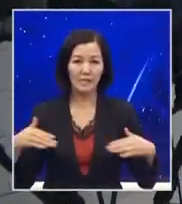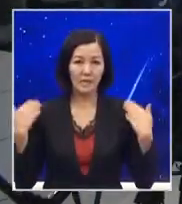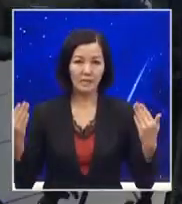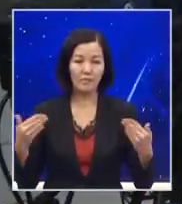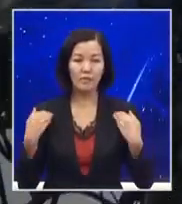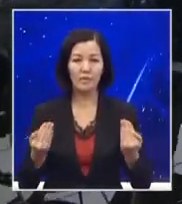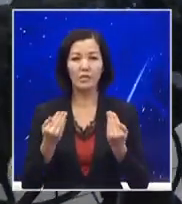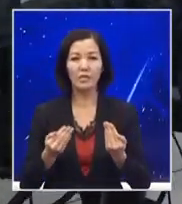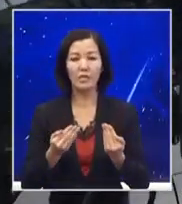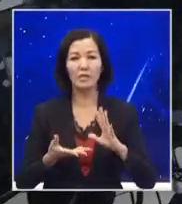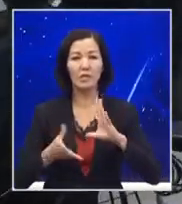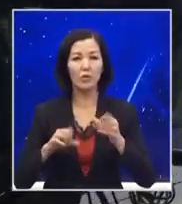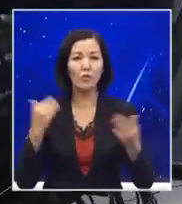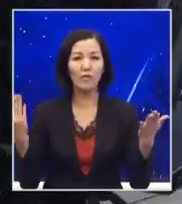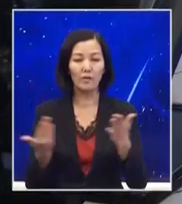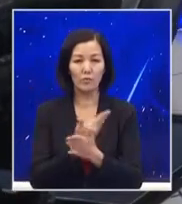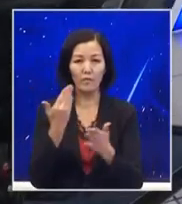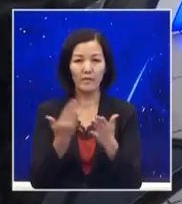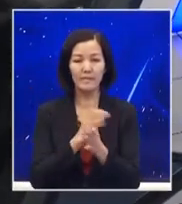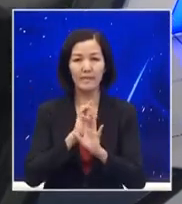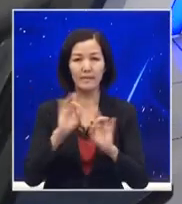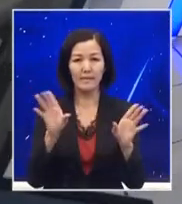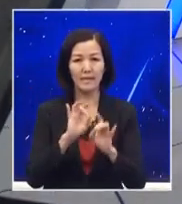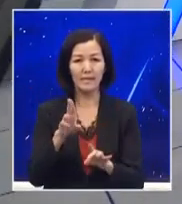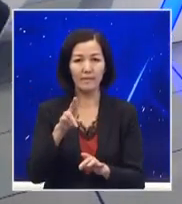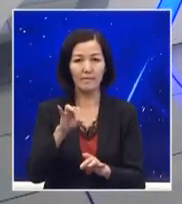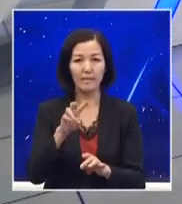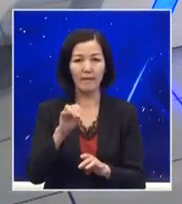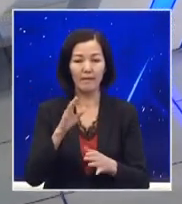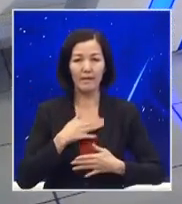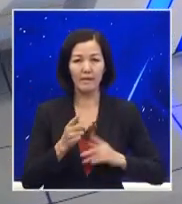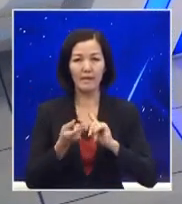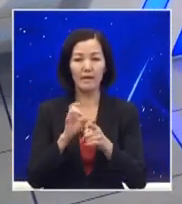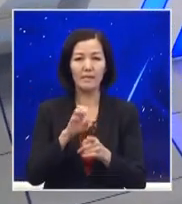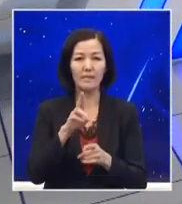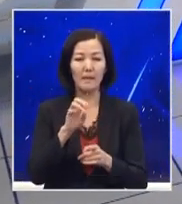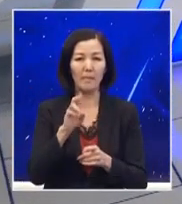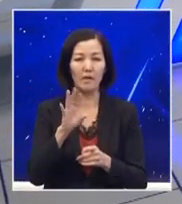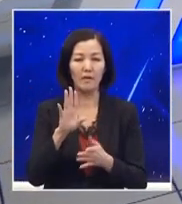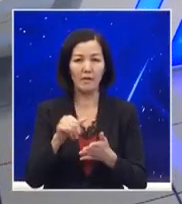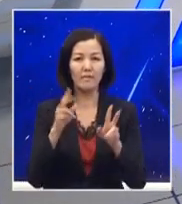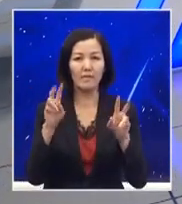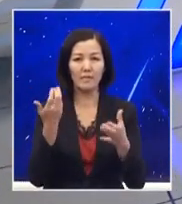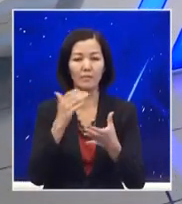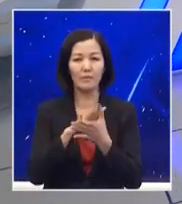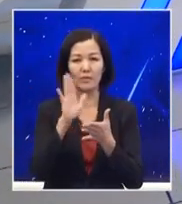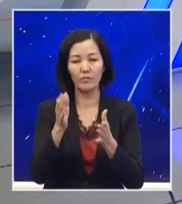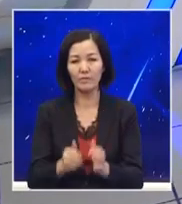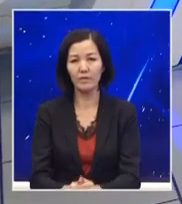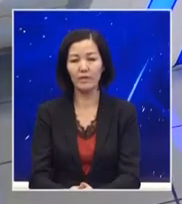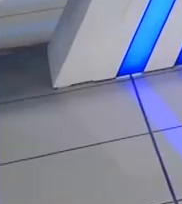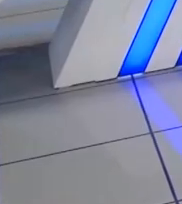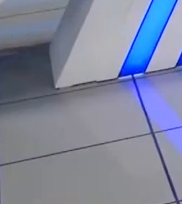Здравствуйте, на телеканале ЖТСУ «Время новостей». В студии Пана Усимбекова, сурдоперевод Айгуль Стамбековой. Сегодня в выпуске.